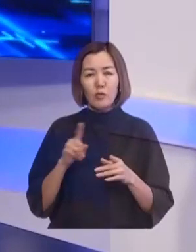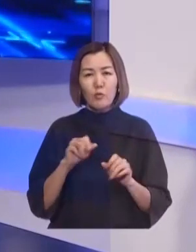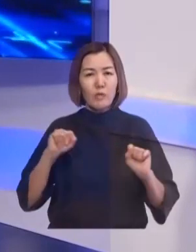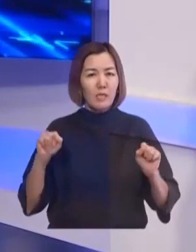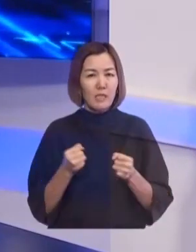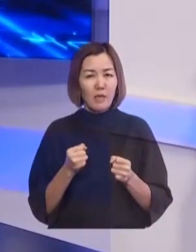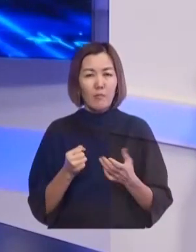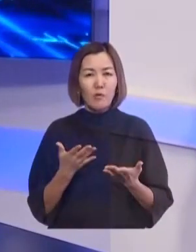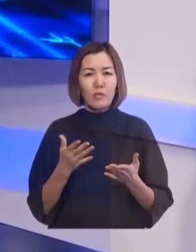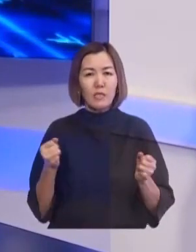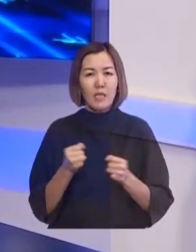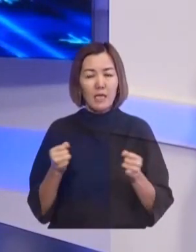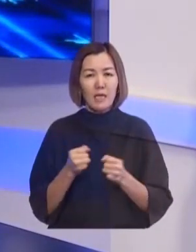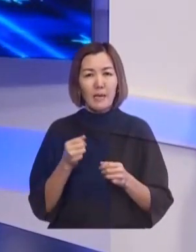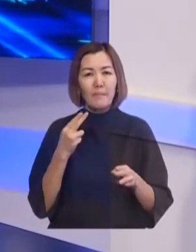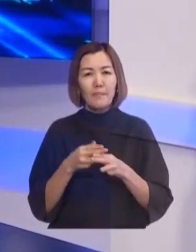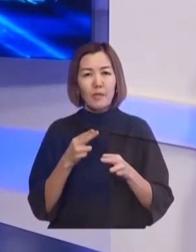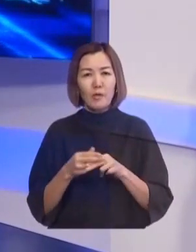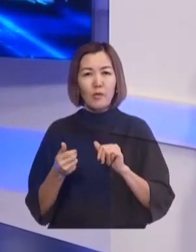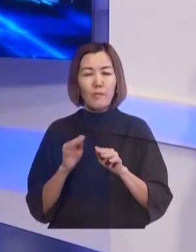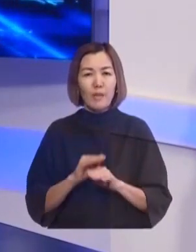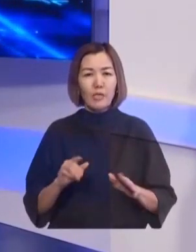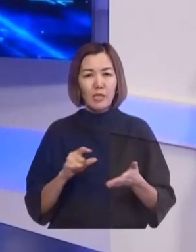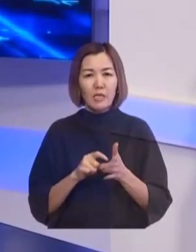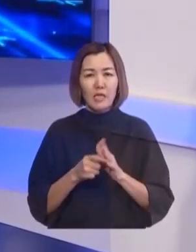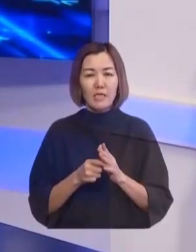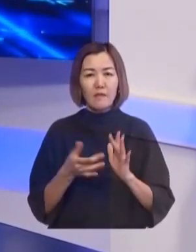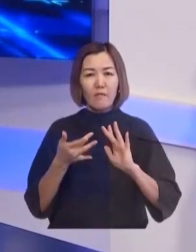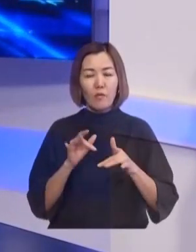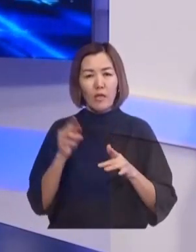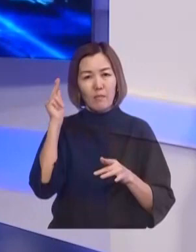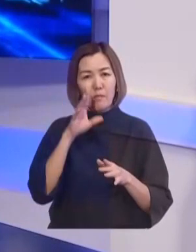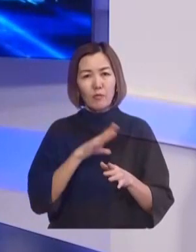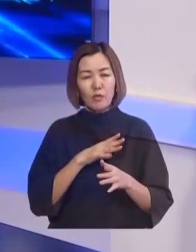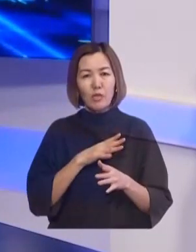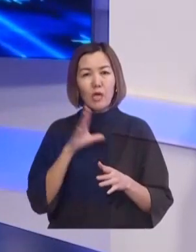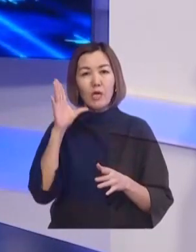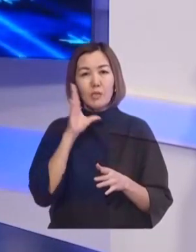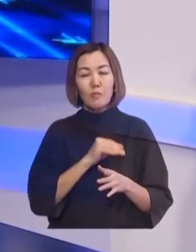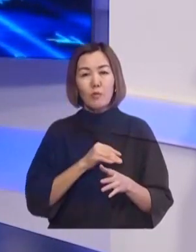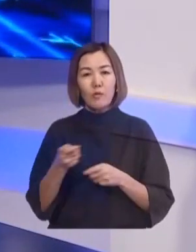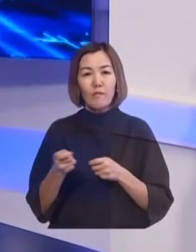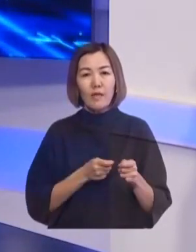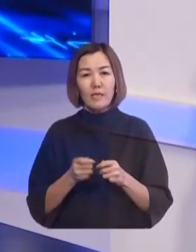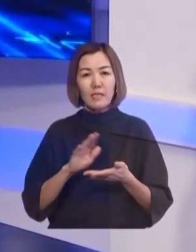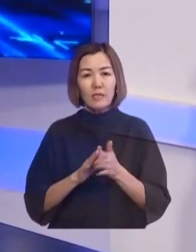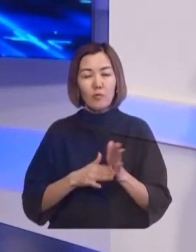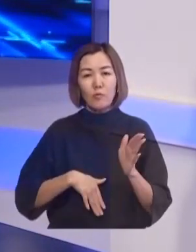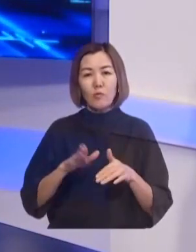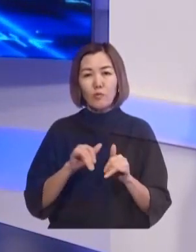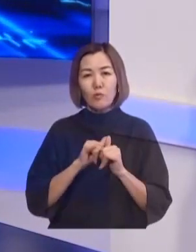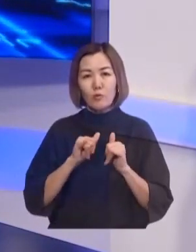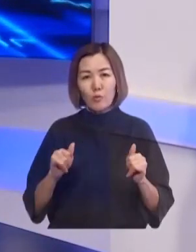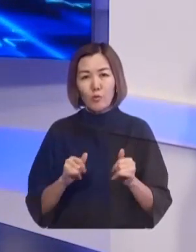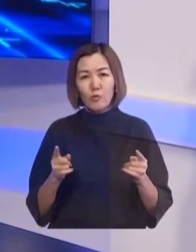замерзнуть. Непогода стала причиной перехода учащихся младших классов на онлайн-режим обучения. Смогут ли власти изменить ситуацию в лучшую сторону